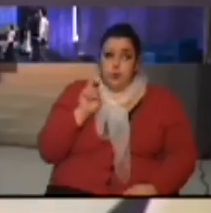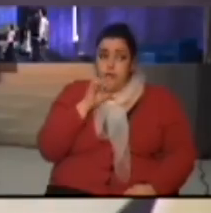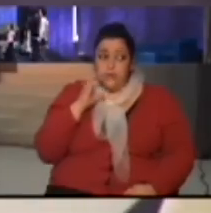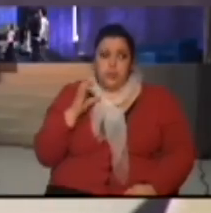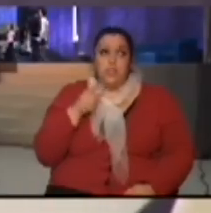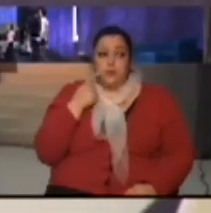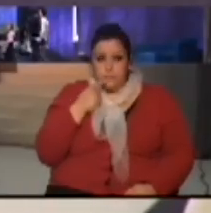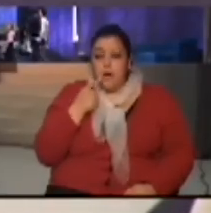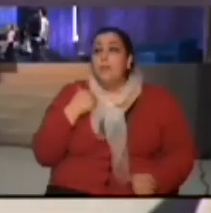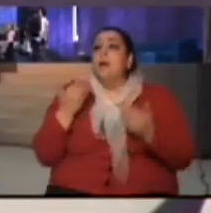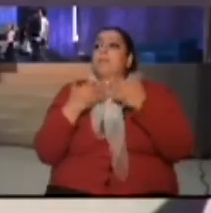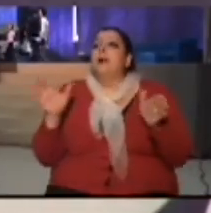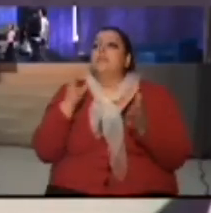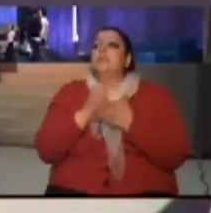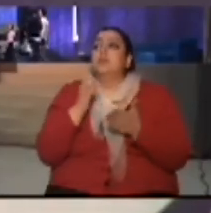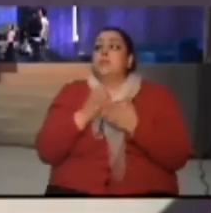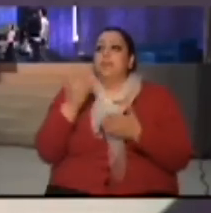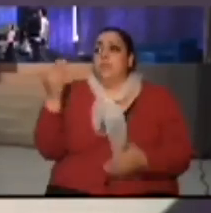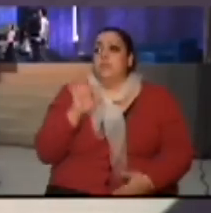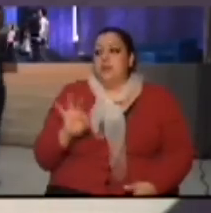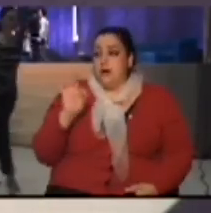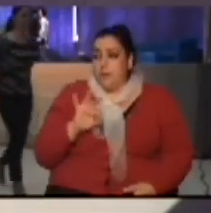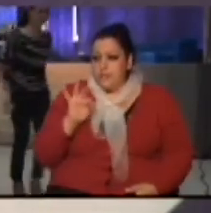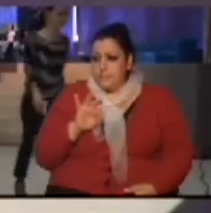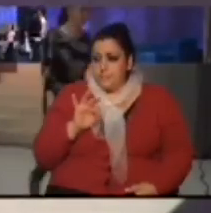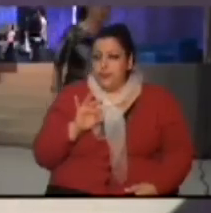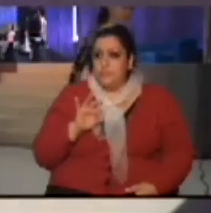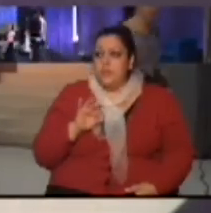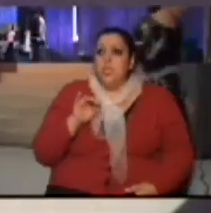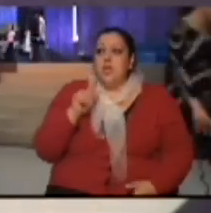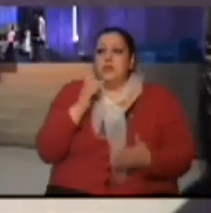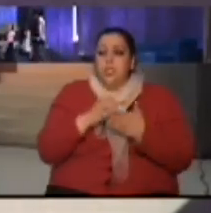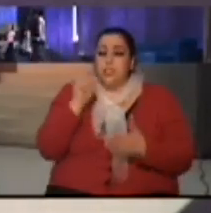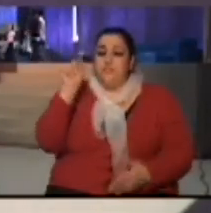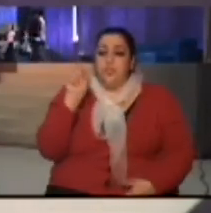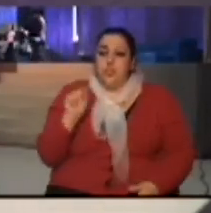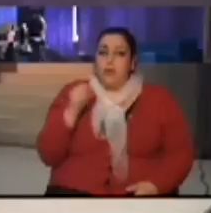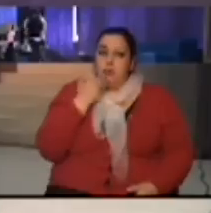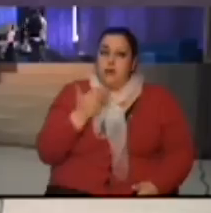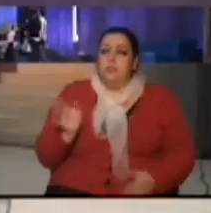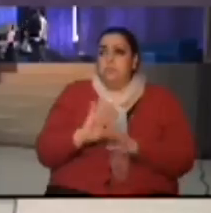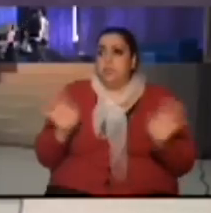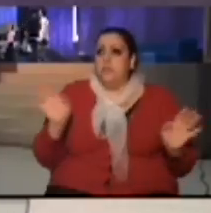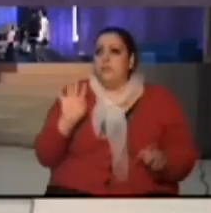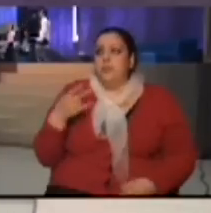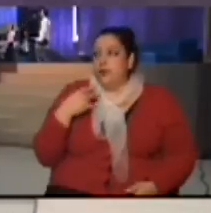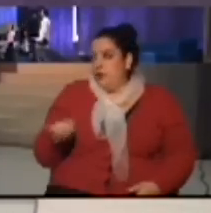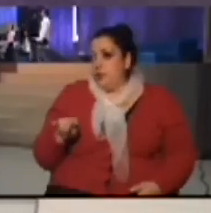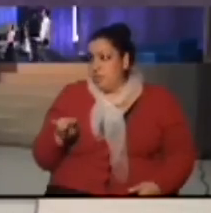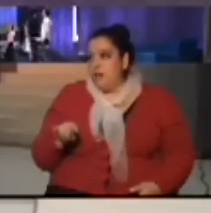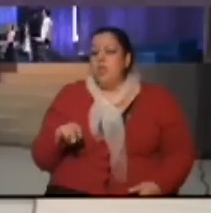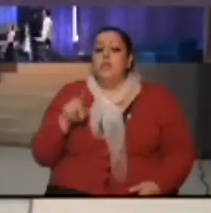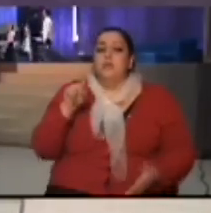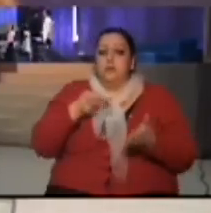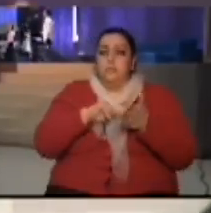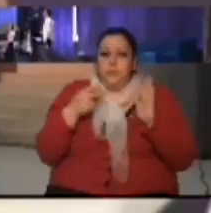համար, շատ մարդկանց համար, վերջակետ մի դիր, խնդրում այդ գրքին, որը որ Աստված սկսել է գրել, դու եկել